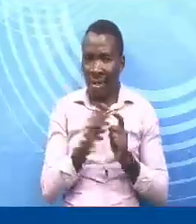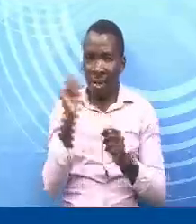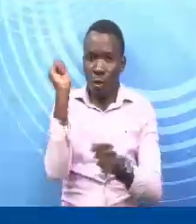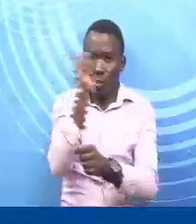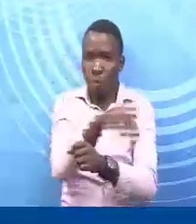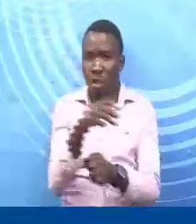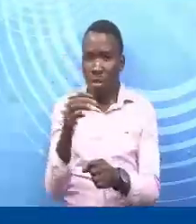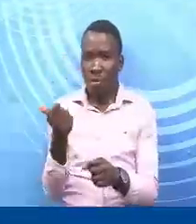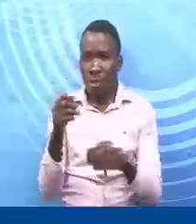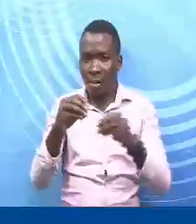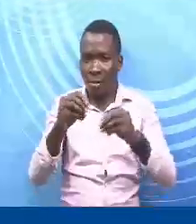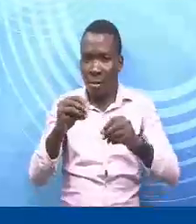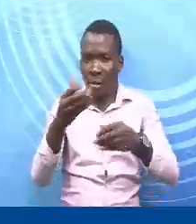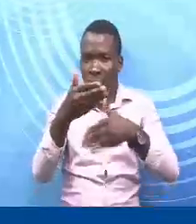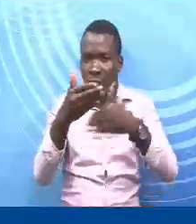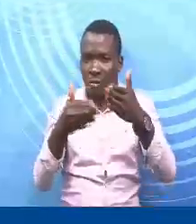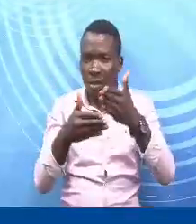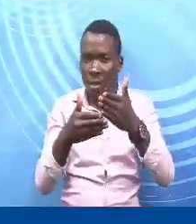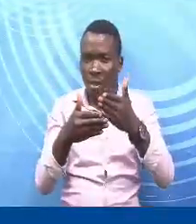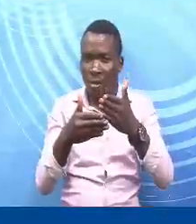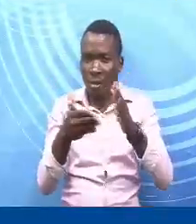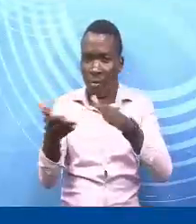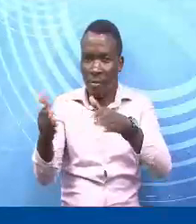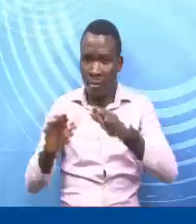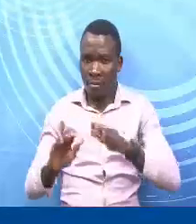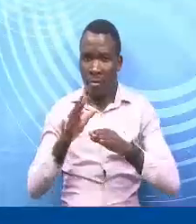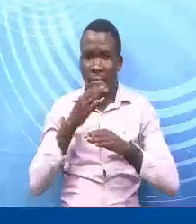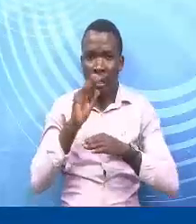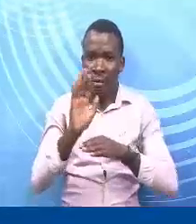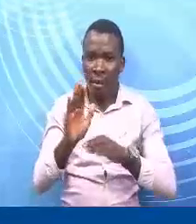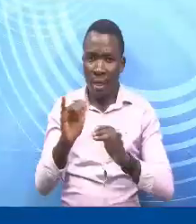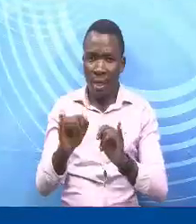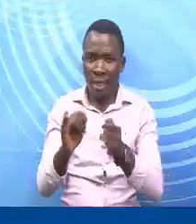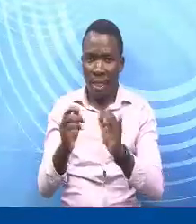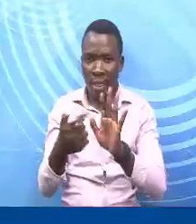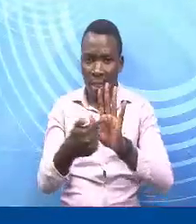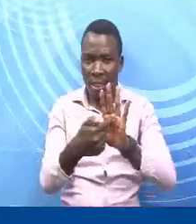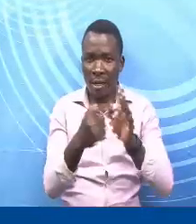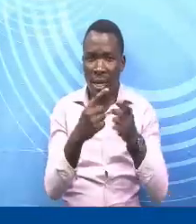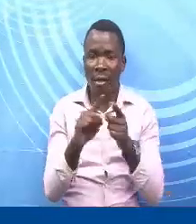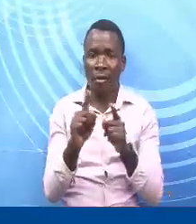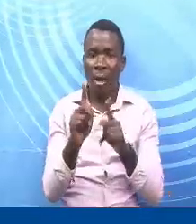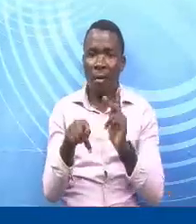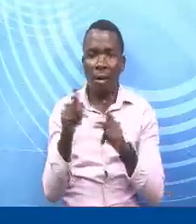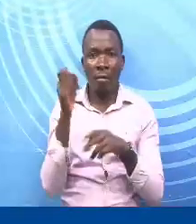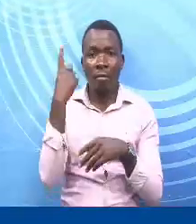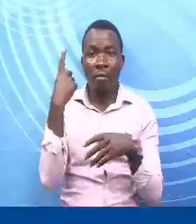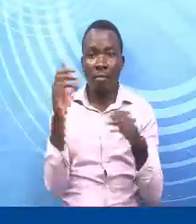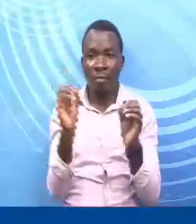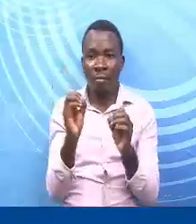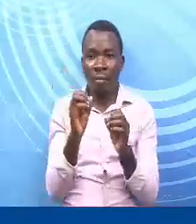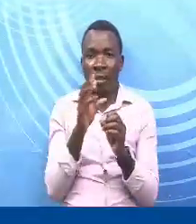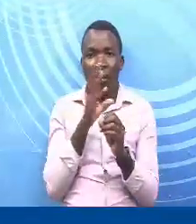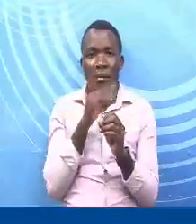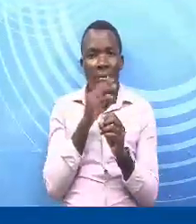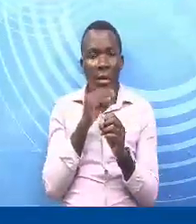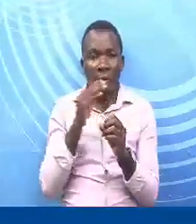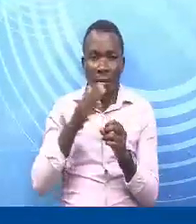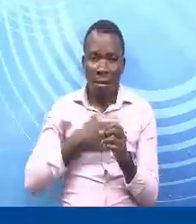ari uko ubu butaka burimo bwubakwaho bushyinguwemo umugabo we kandi yagerageje kubigaragaza ariko niyo umugabo wanjye ushyinguwemo